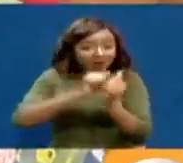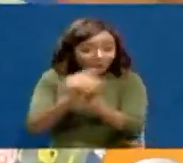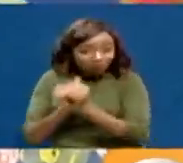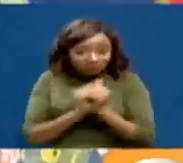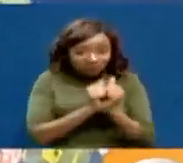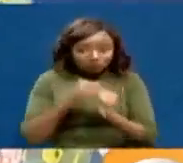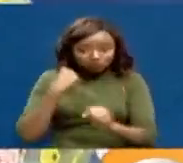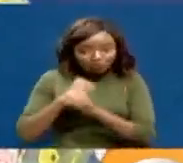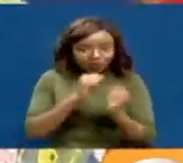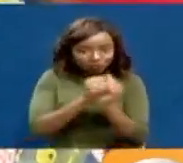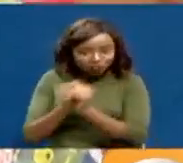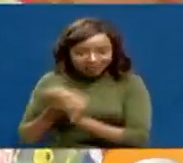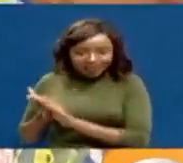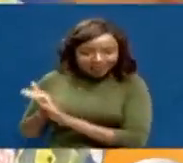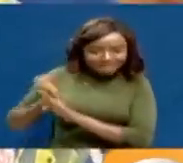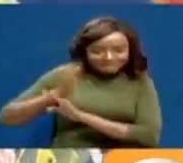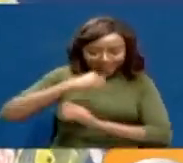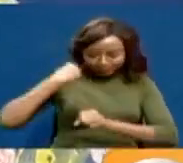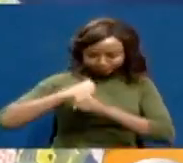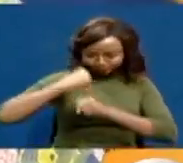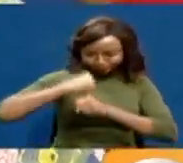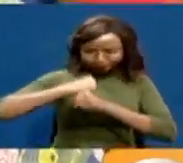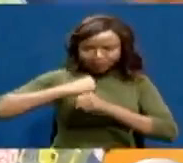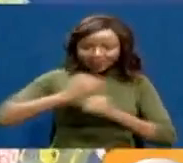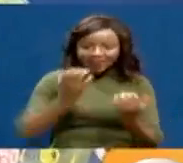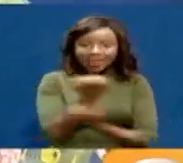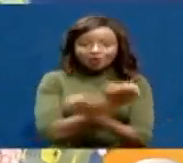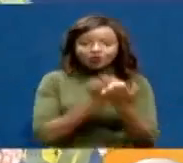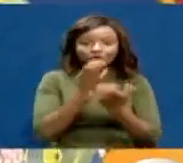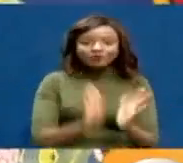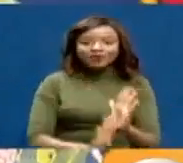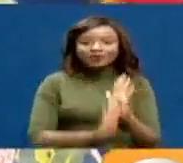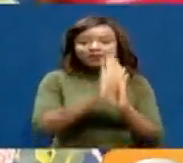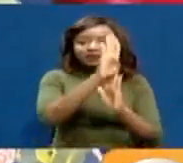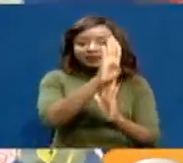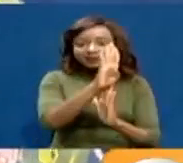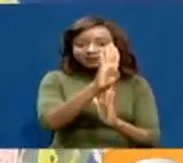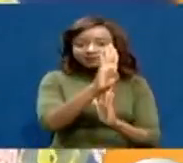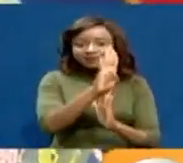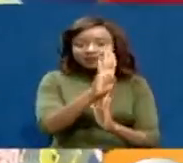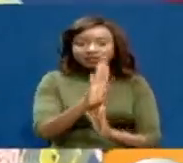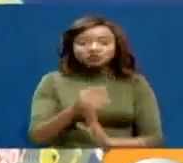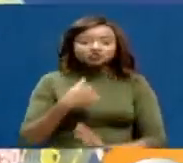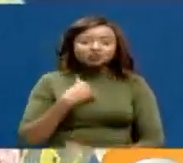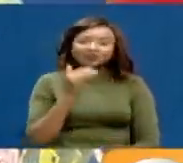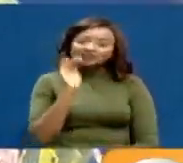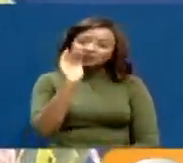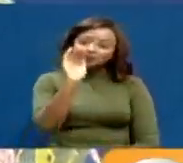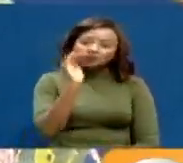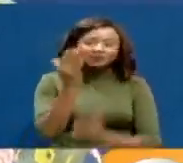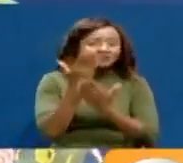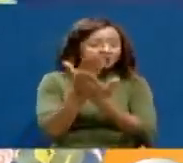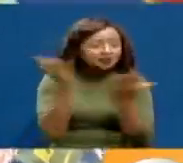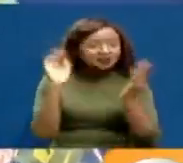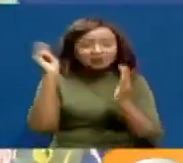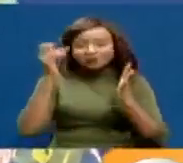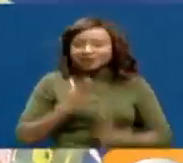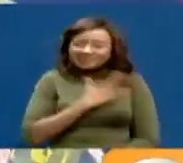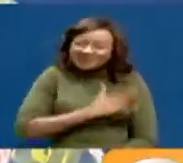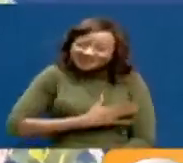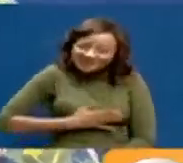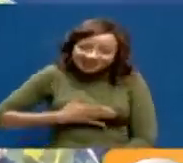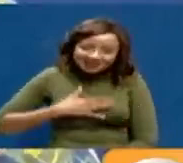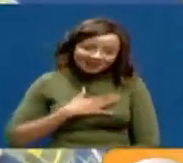tushirikiane, turudishe uchumi wetu na tuweze kusonga mbele kama taifa. Kwa hivyo mimi naomba kila Mkenya,